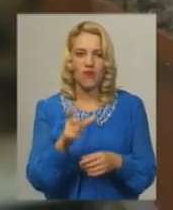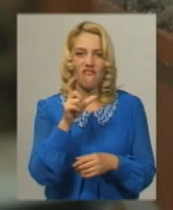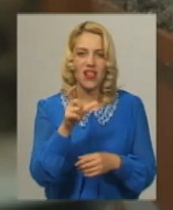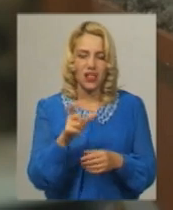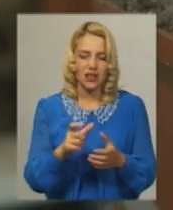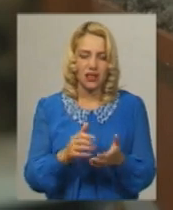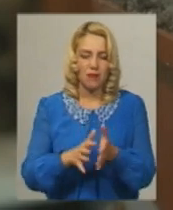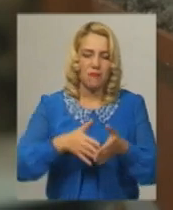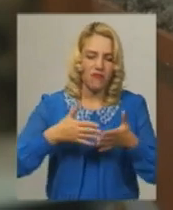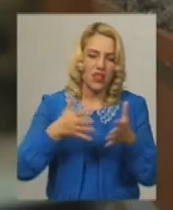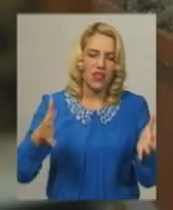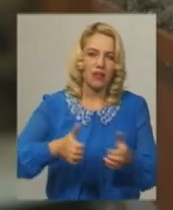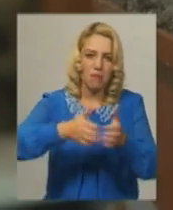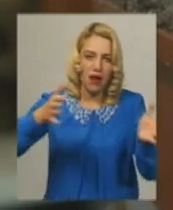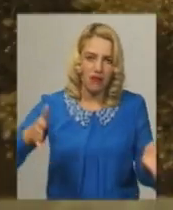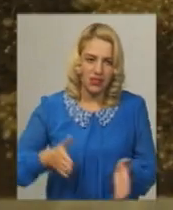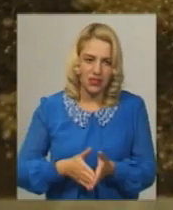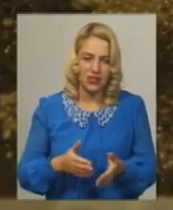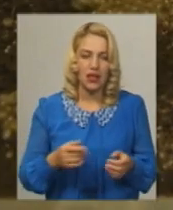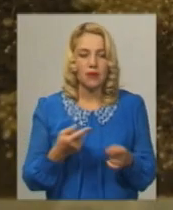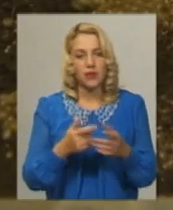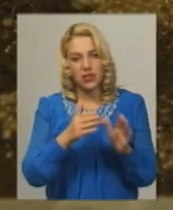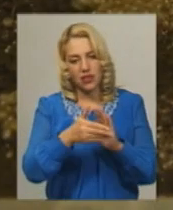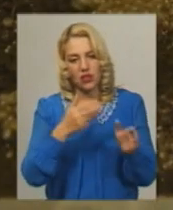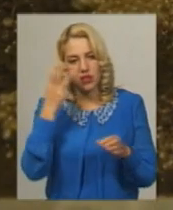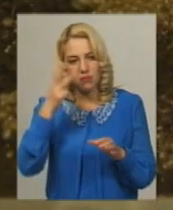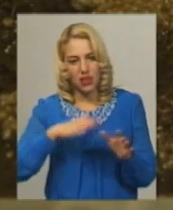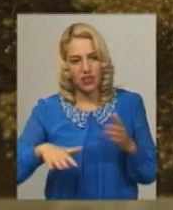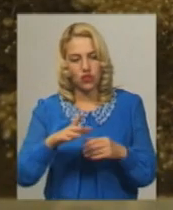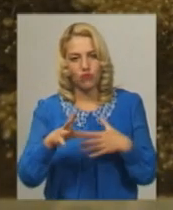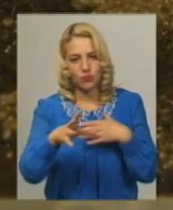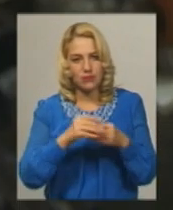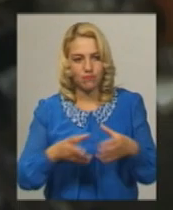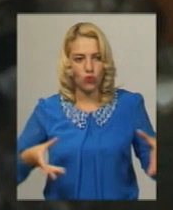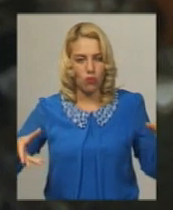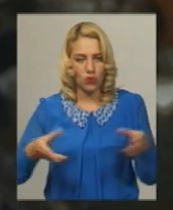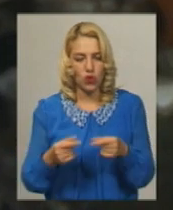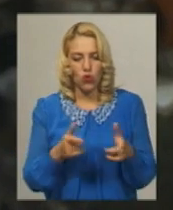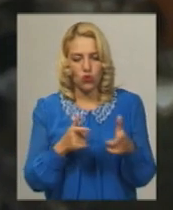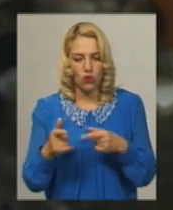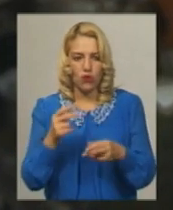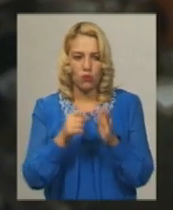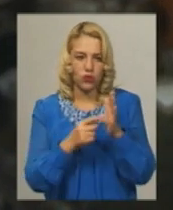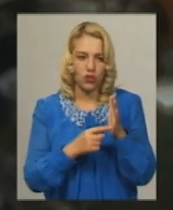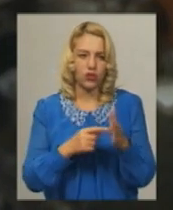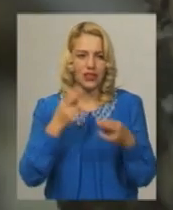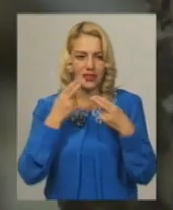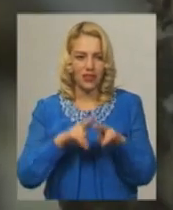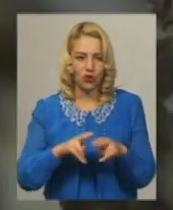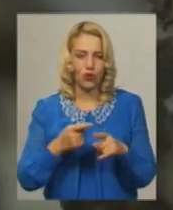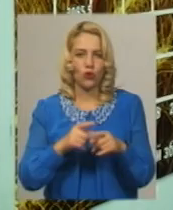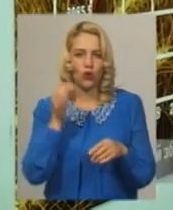партії в десятки тонн. І закликають фермерів Хмельниччини скооперуватися для спільної справи. Натомість готові поділитися технологіями, досвідами і